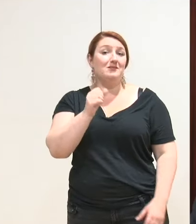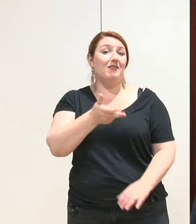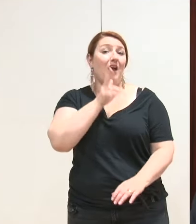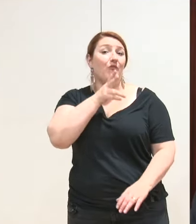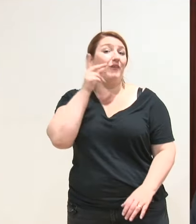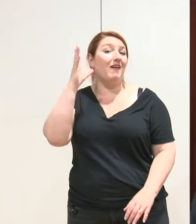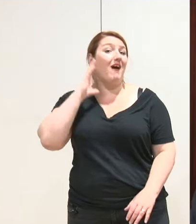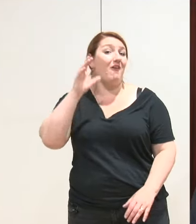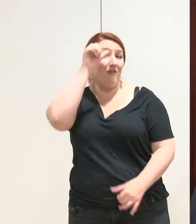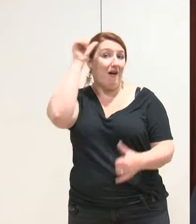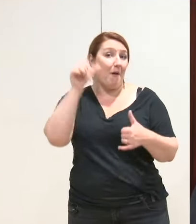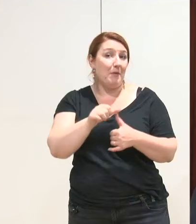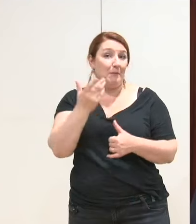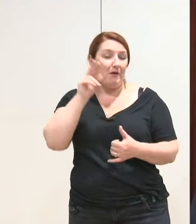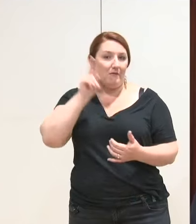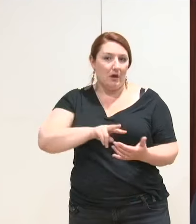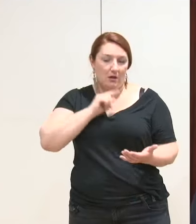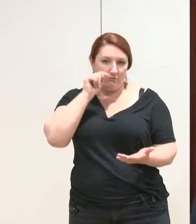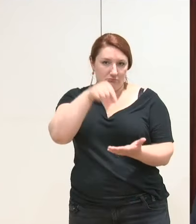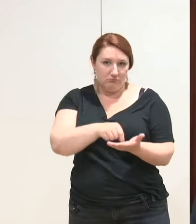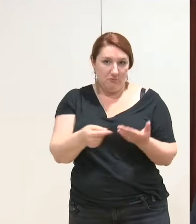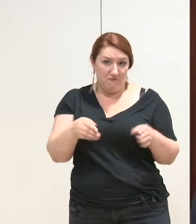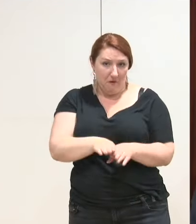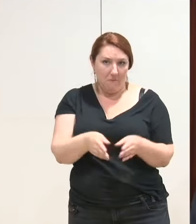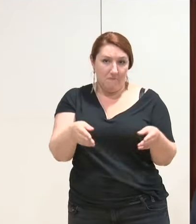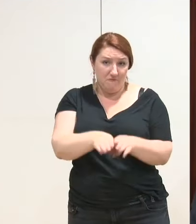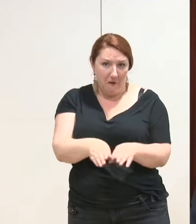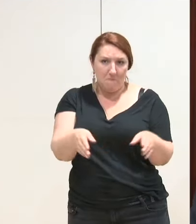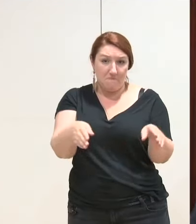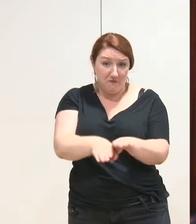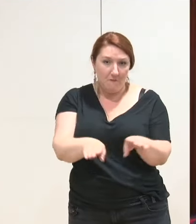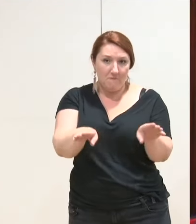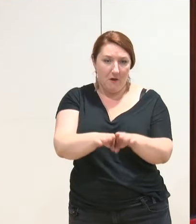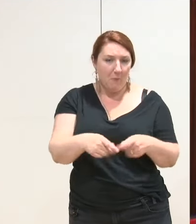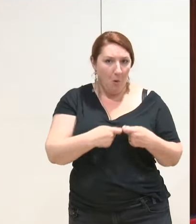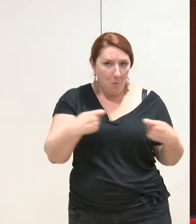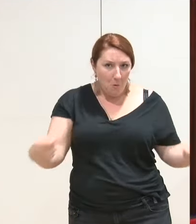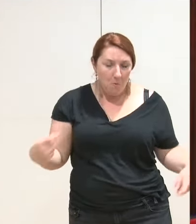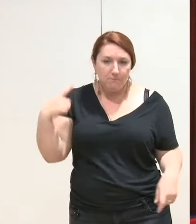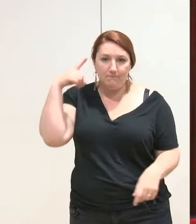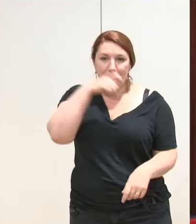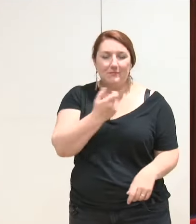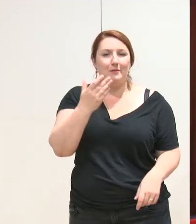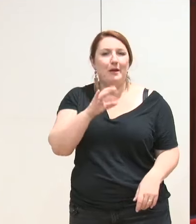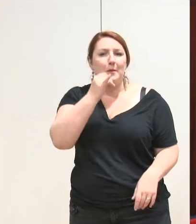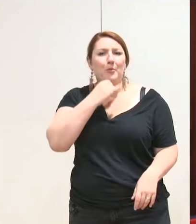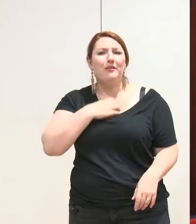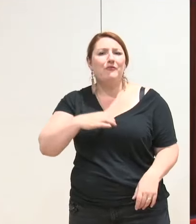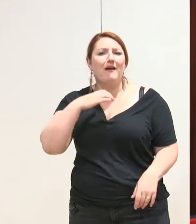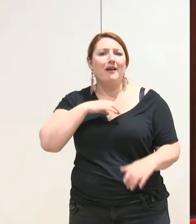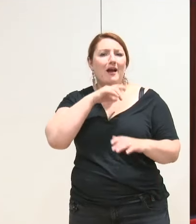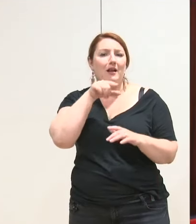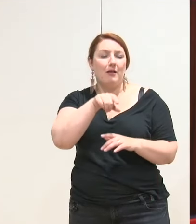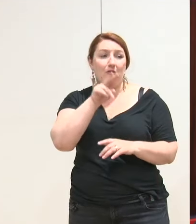aucune aucun de ces lieux n'a pu tenir longtemps mais la question de la petite fringale à mon avis elle doit être traitée